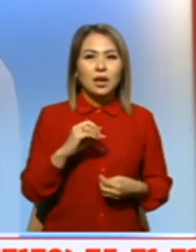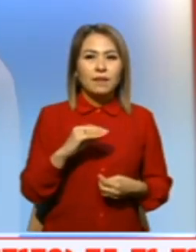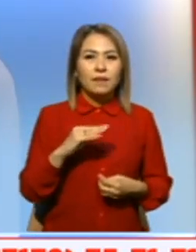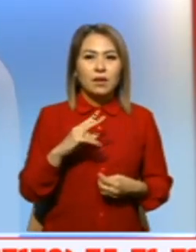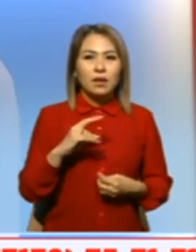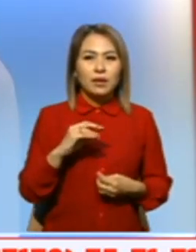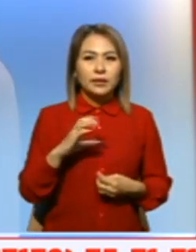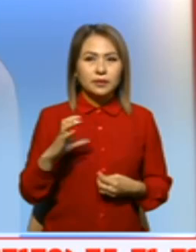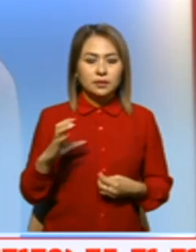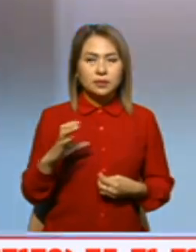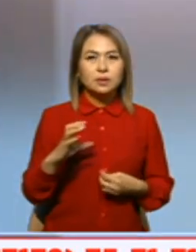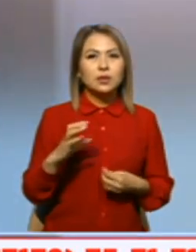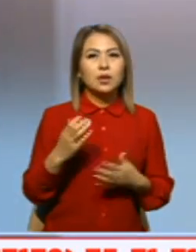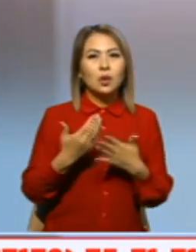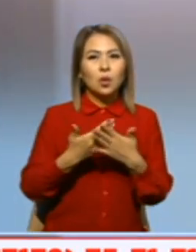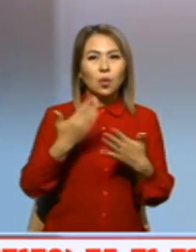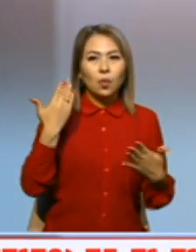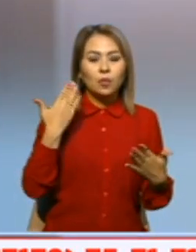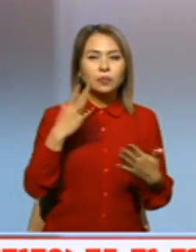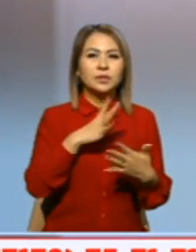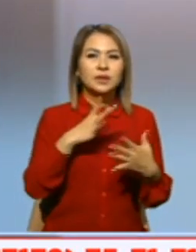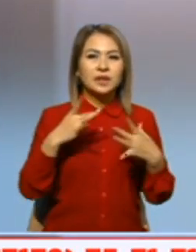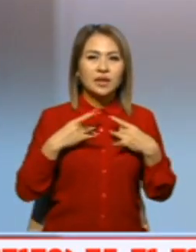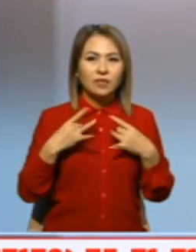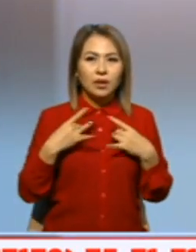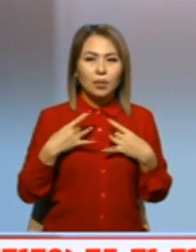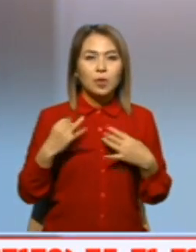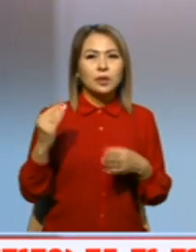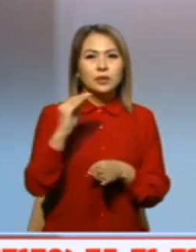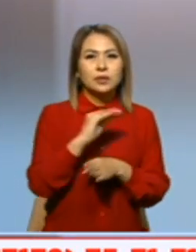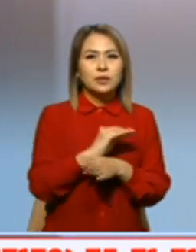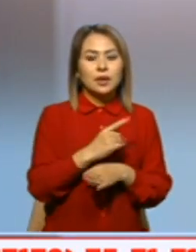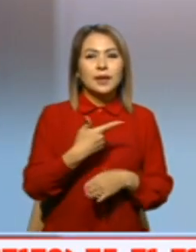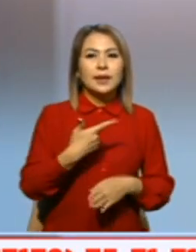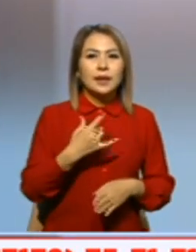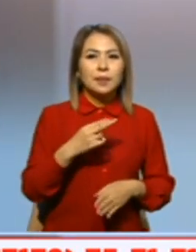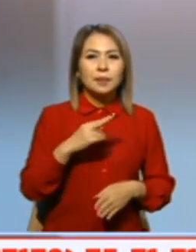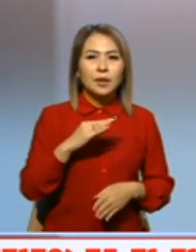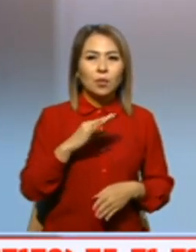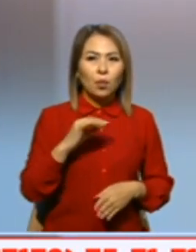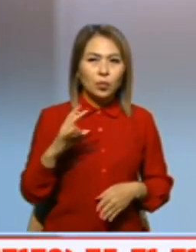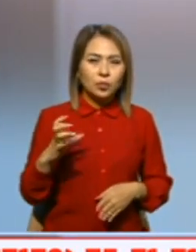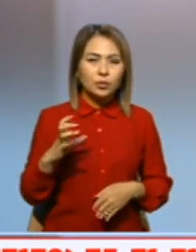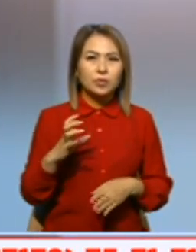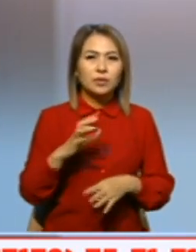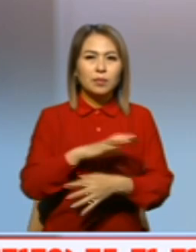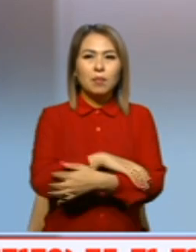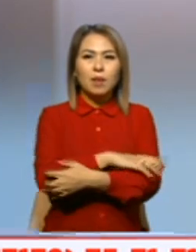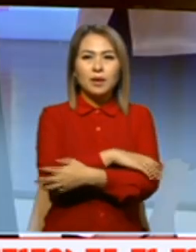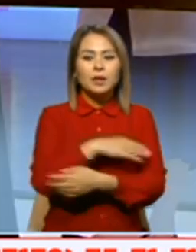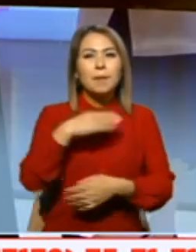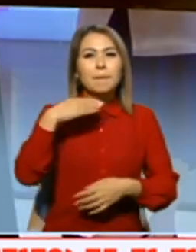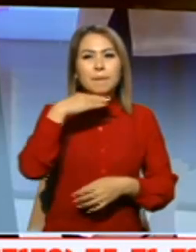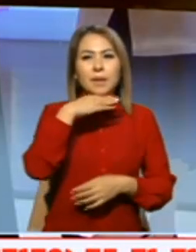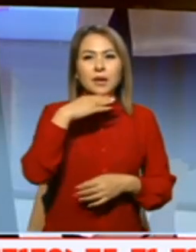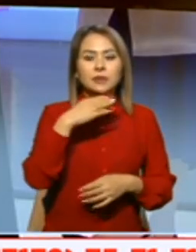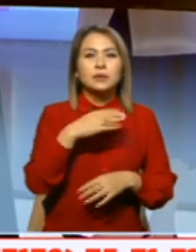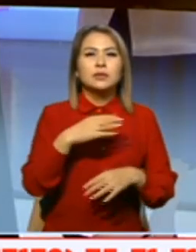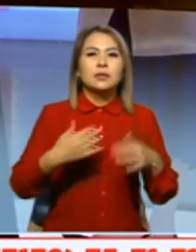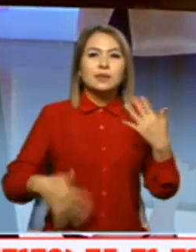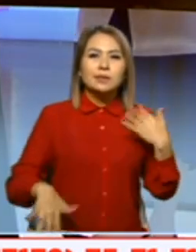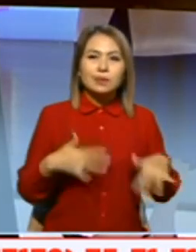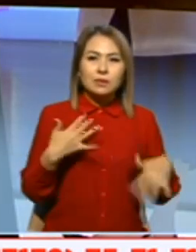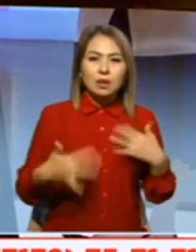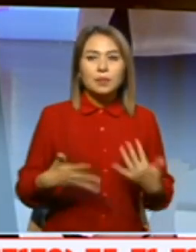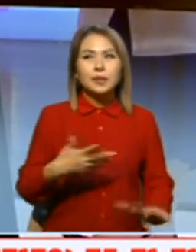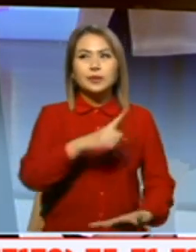қараймыз, невропатологқа дейінгі рефлекстерді қараймыз, және жаңағы гипертонус, гипотонус мышцы, яғни бұлшық еттерінің әлсіз бе, немесе